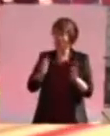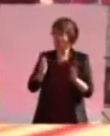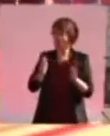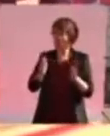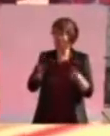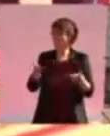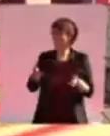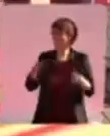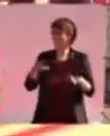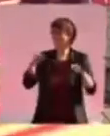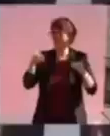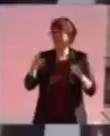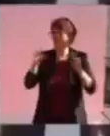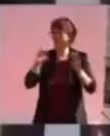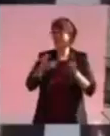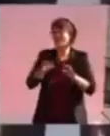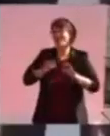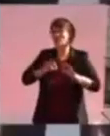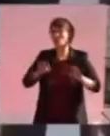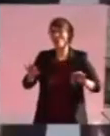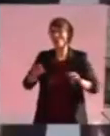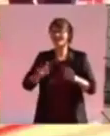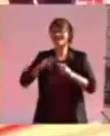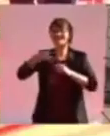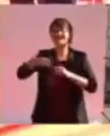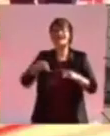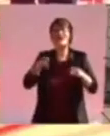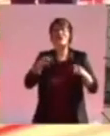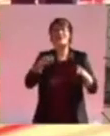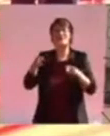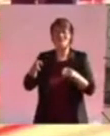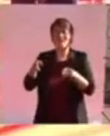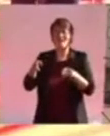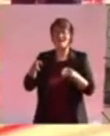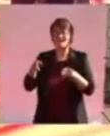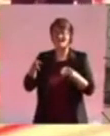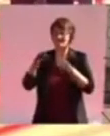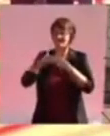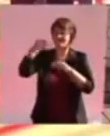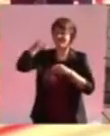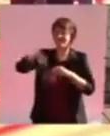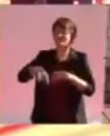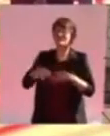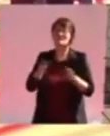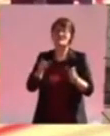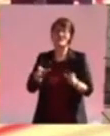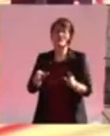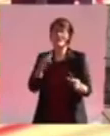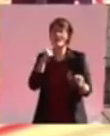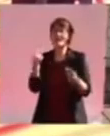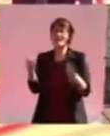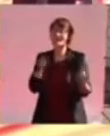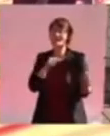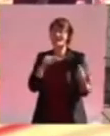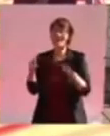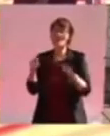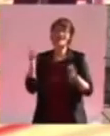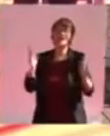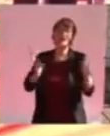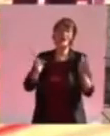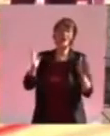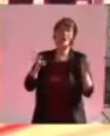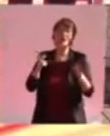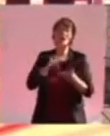parte di questa mattinata che sarà quella del dibattito del confronto tra il segretario generale della cgil